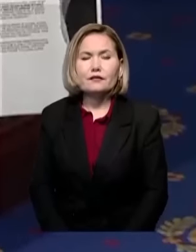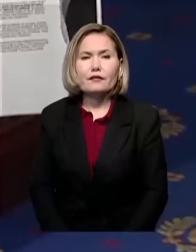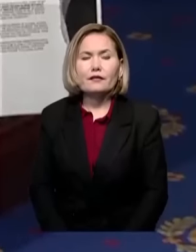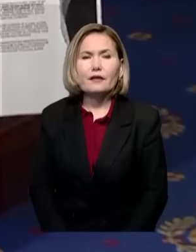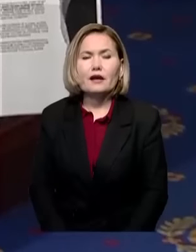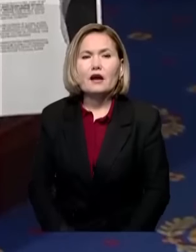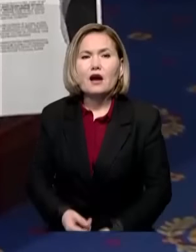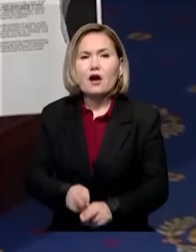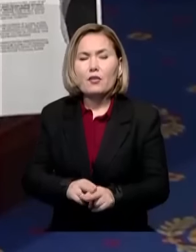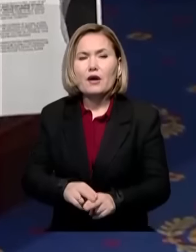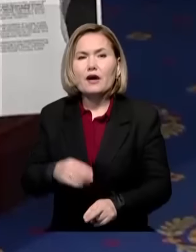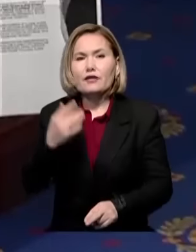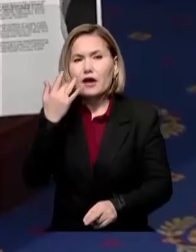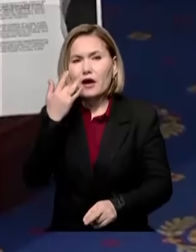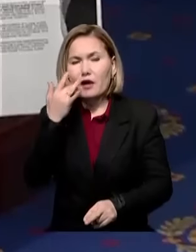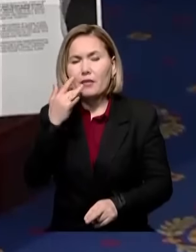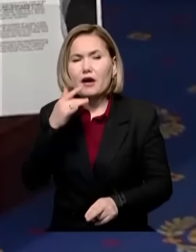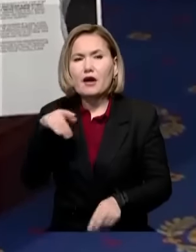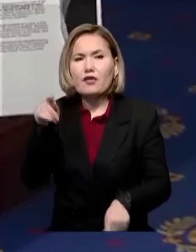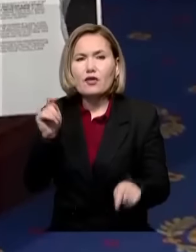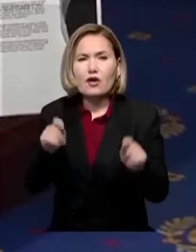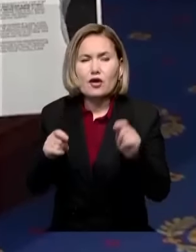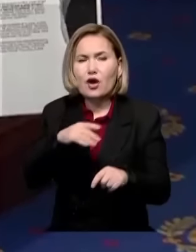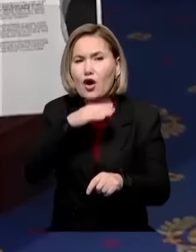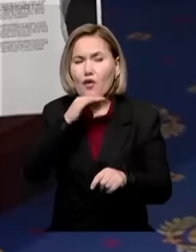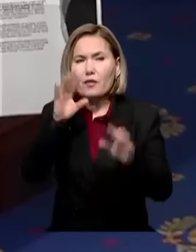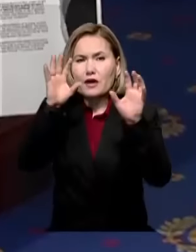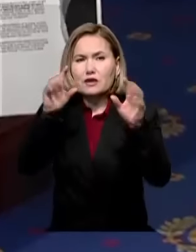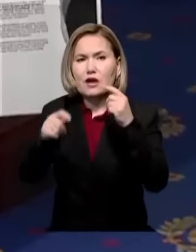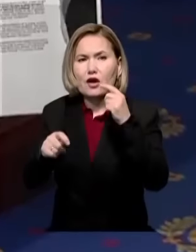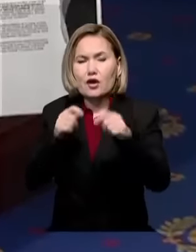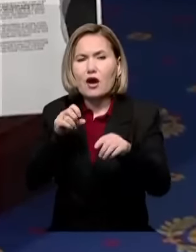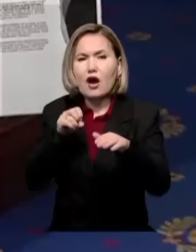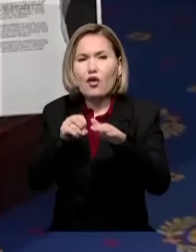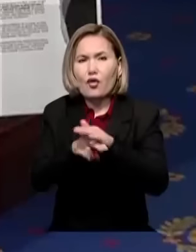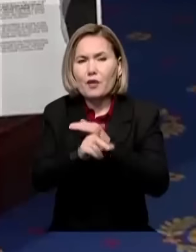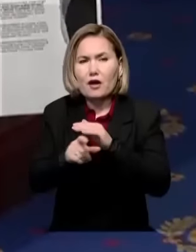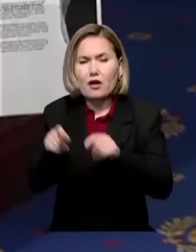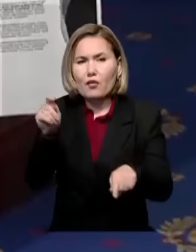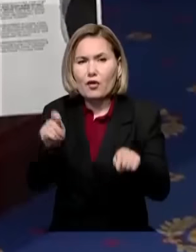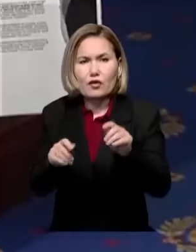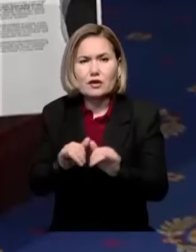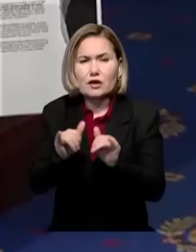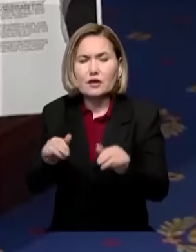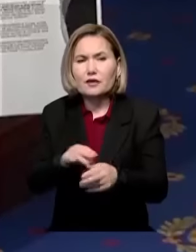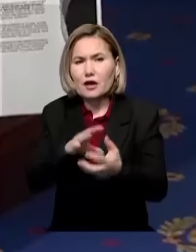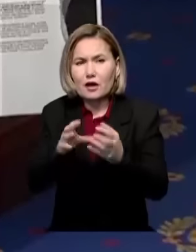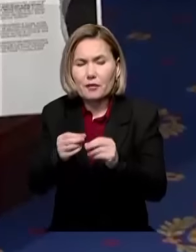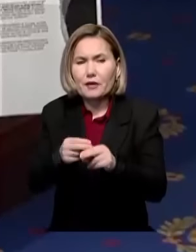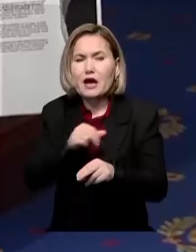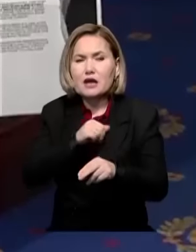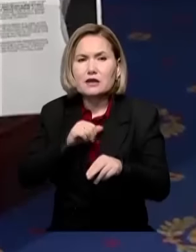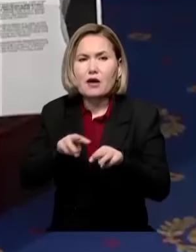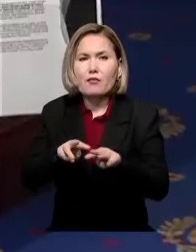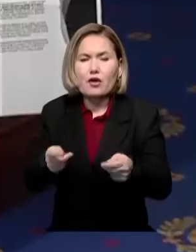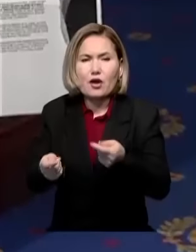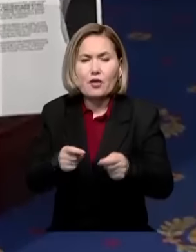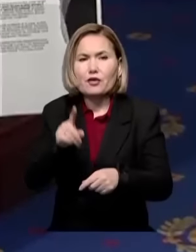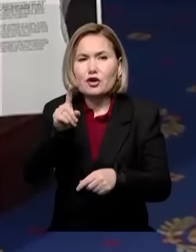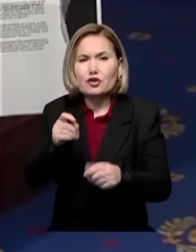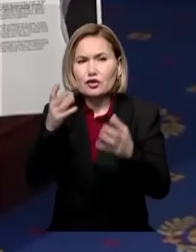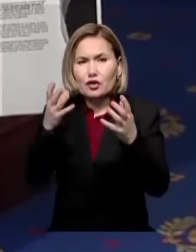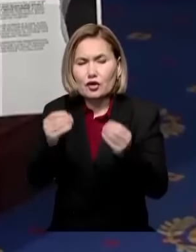Техастан, Нью-Йорк және басқа қалаларға қарай заңсыз босқындардың ағылуы елдегі жағдайды шиеленістіріп барады. Өзім спикер болып сайланғаныма 100